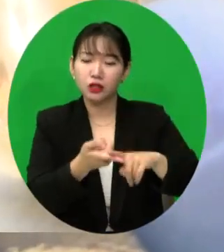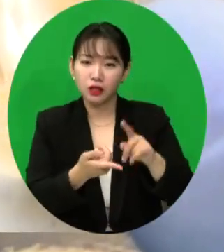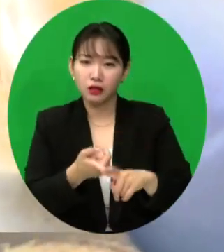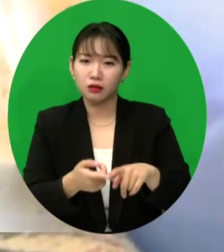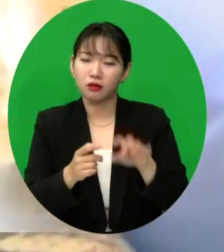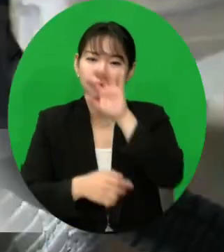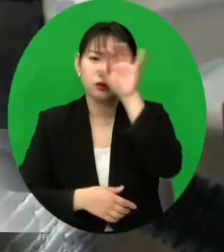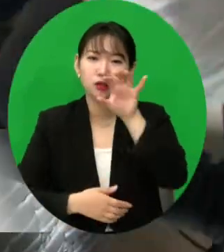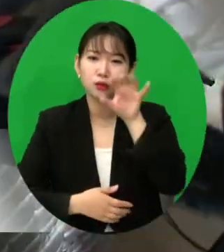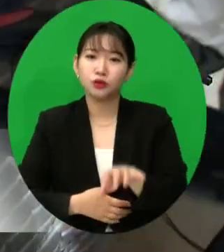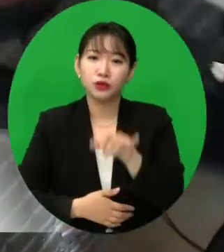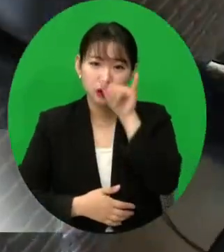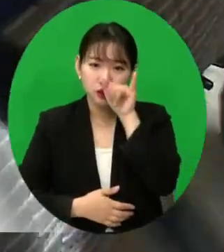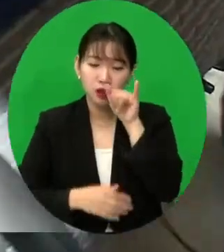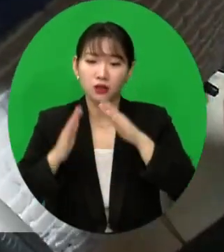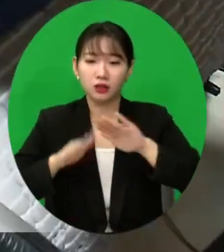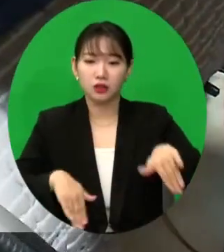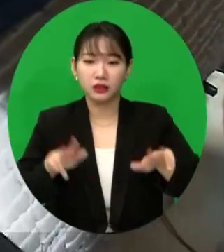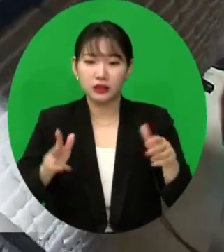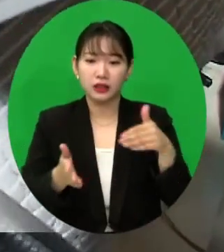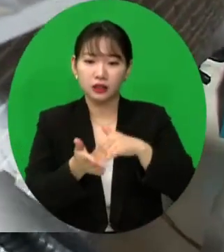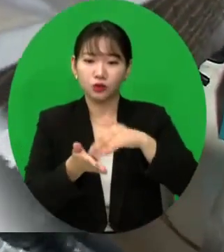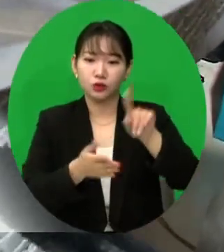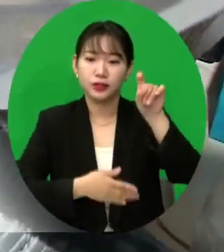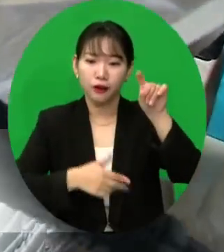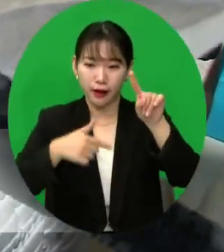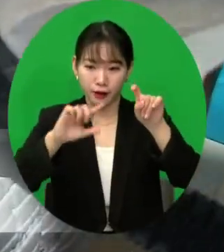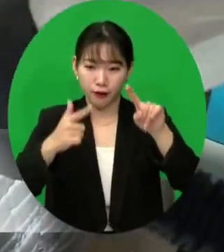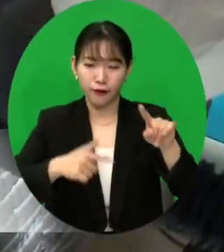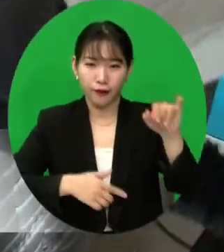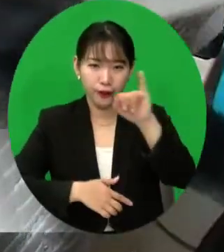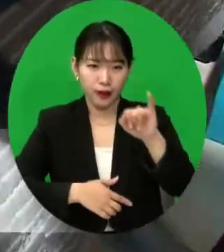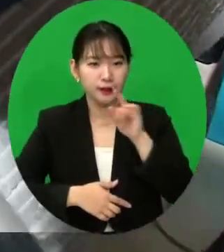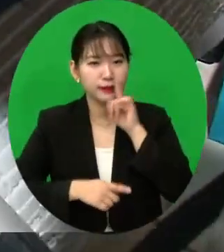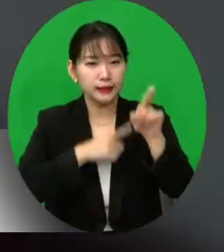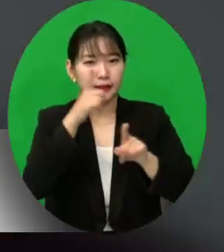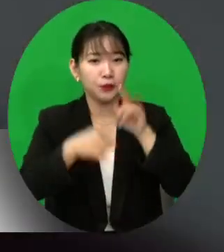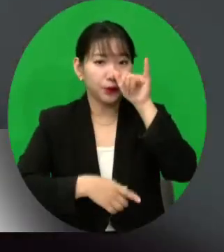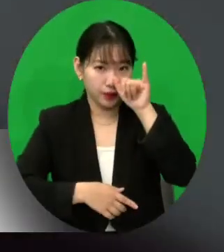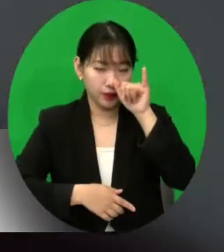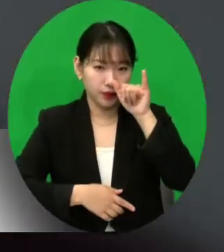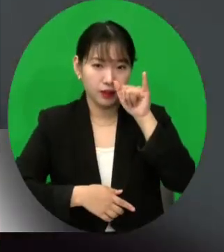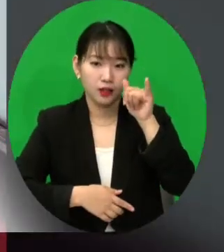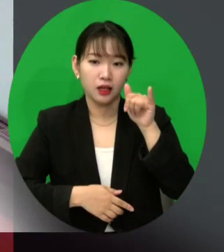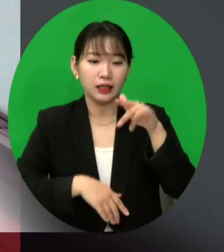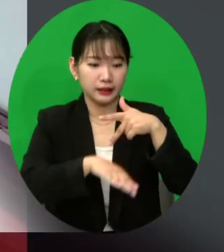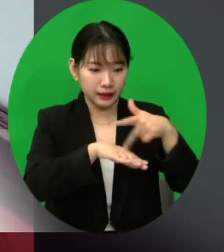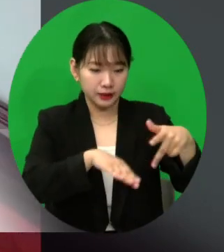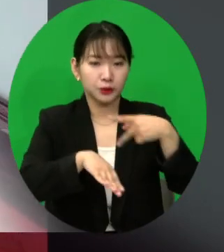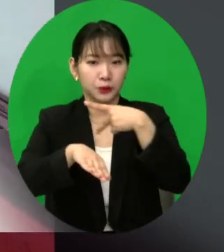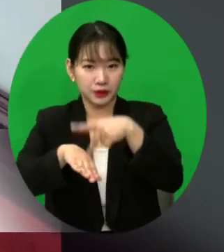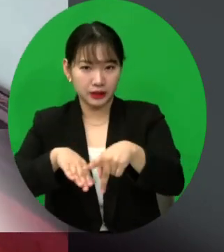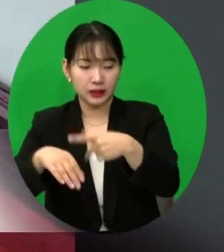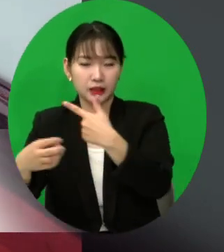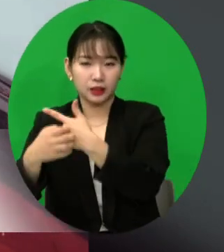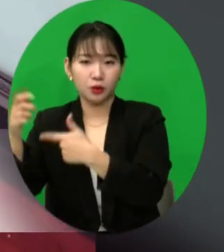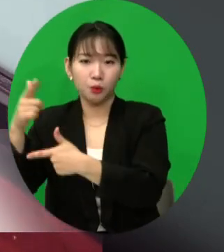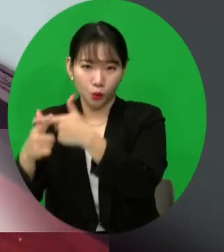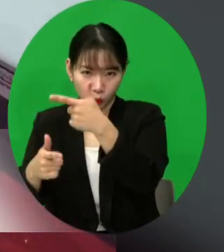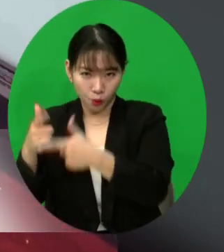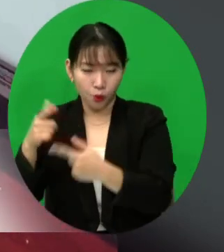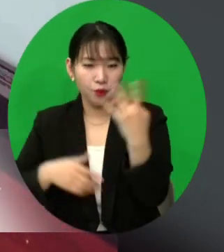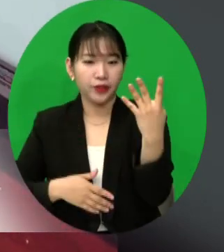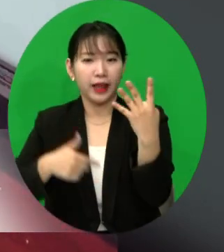있습니다. 전라남도는 지금까지 11건의 빈대 관련 신고가 들어왔었는데 진도와 신안, 나주, 목포